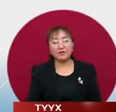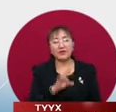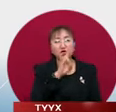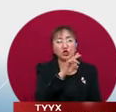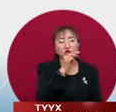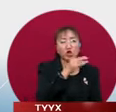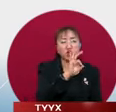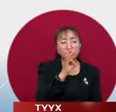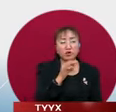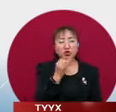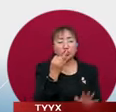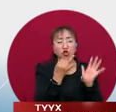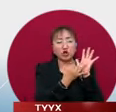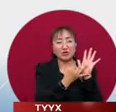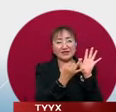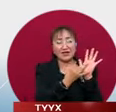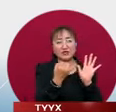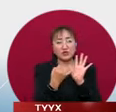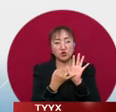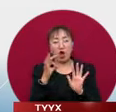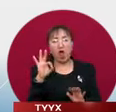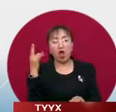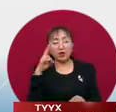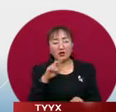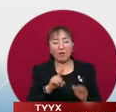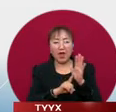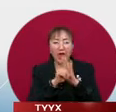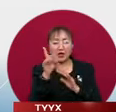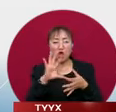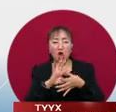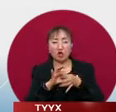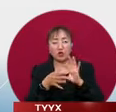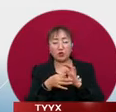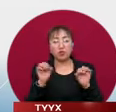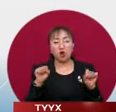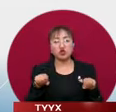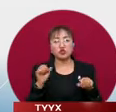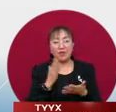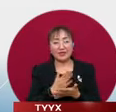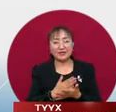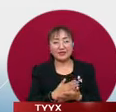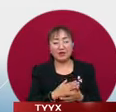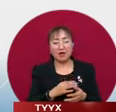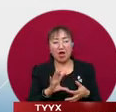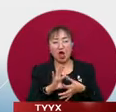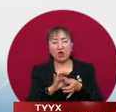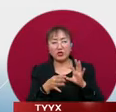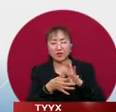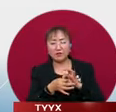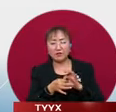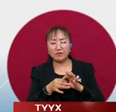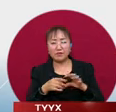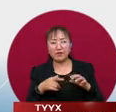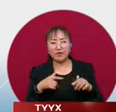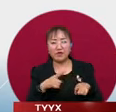өмнөх 776 онд хамгийн анхны олимп болж исэн. Олимпийн наадам болоход Грекийн бүх хот улс дайн байлдаантай